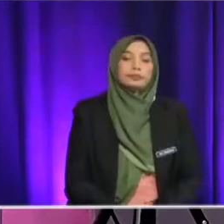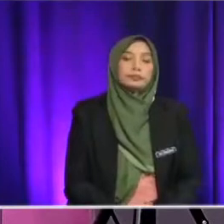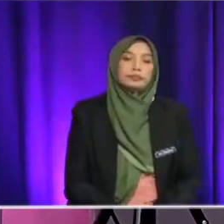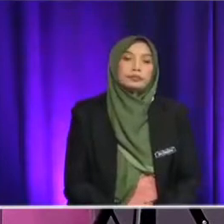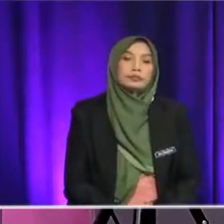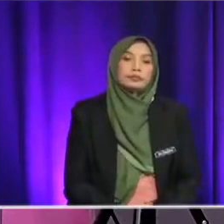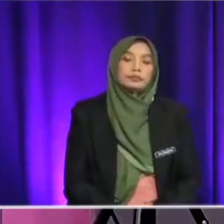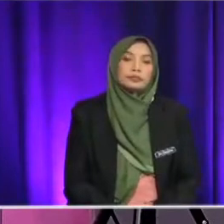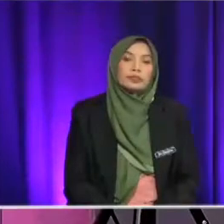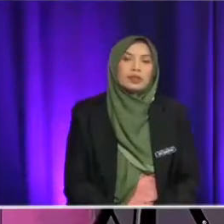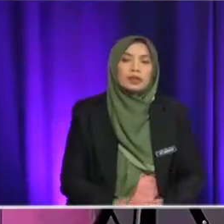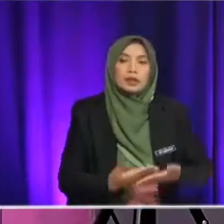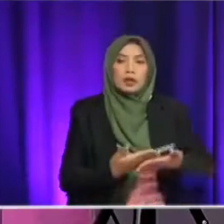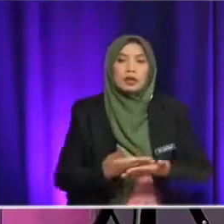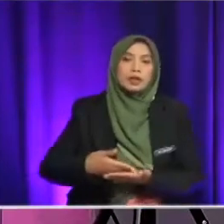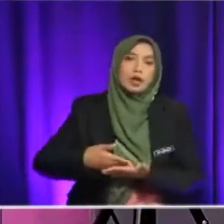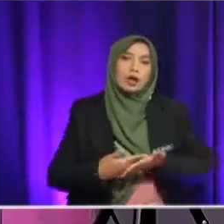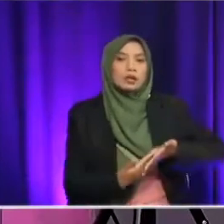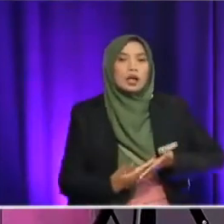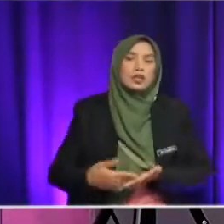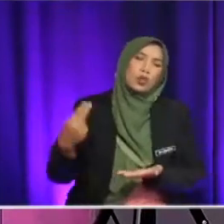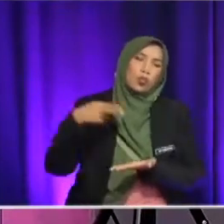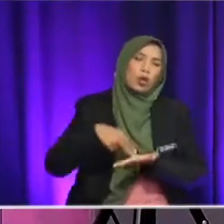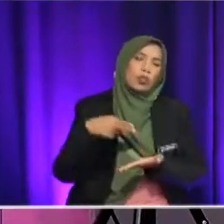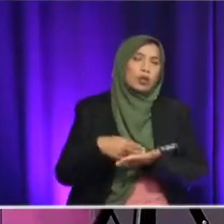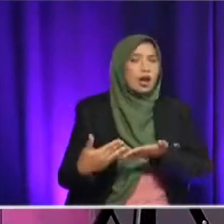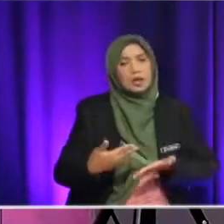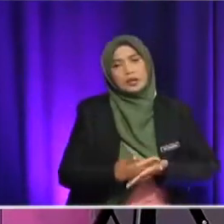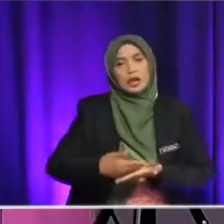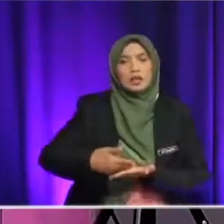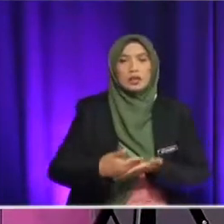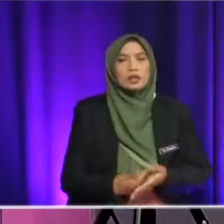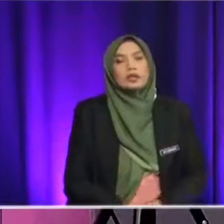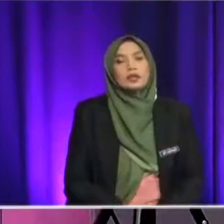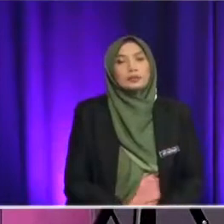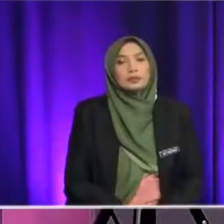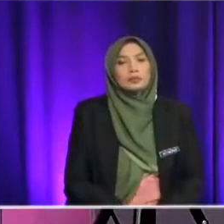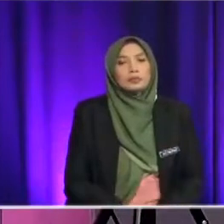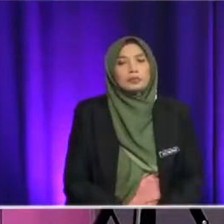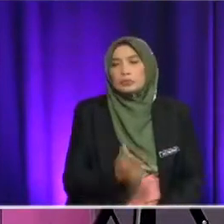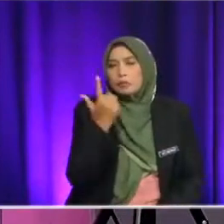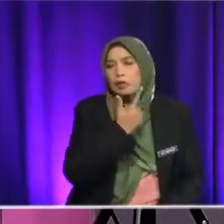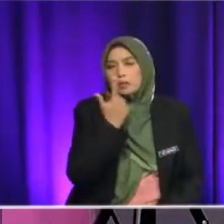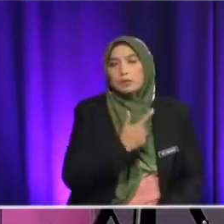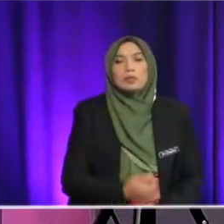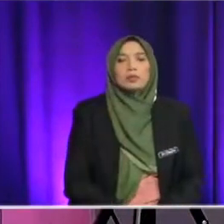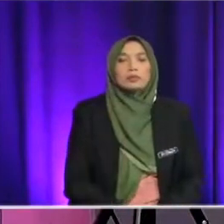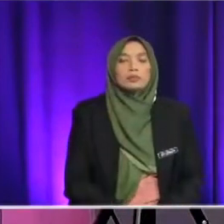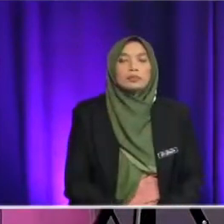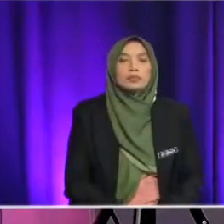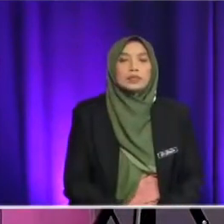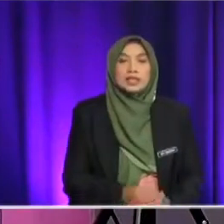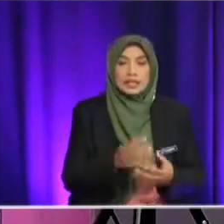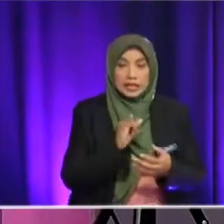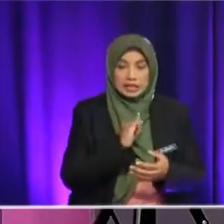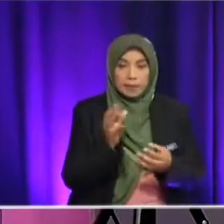kamu ulang anak, anak, anak, jadi macam kosakata kamu tidak luas. Ini cadangan saya. Apabila kamu buat latihan karangan